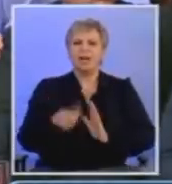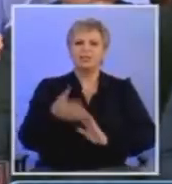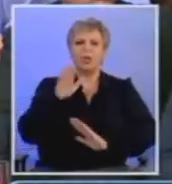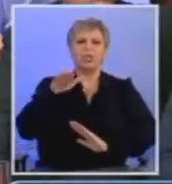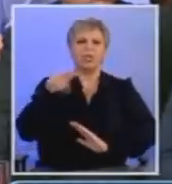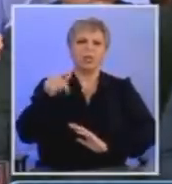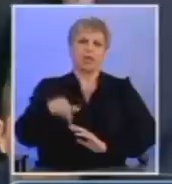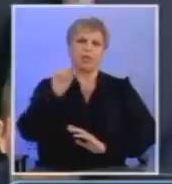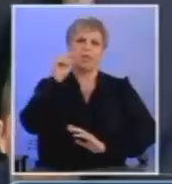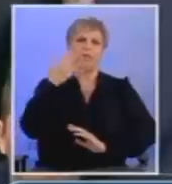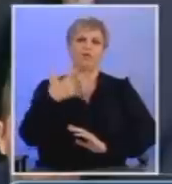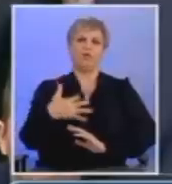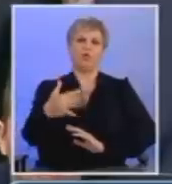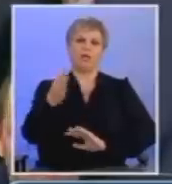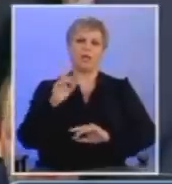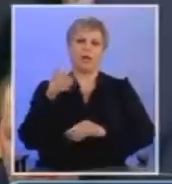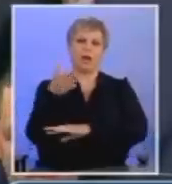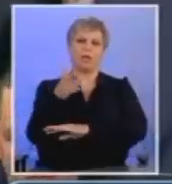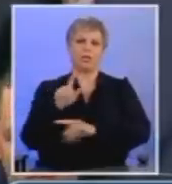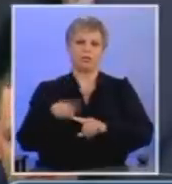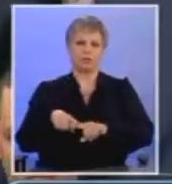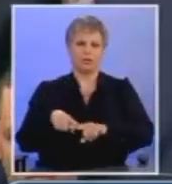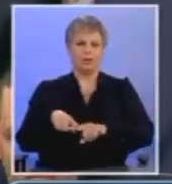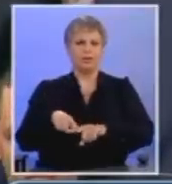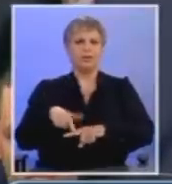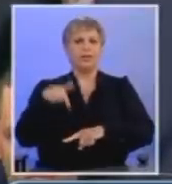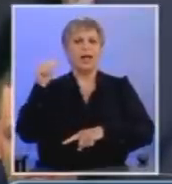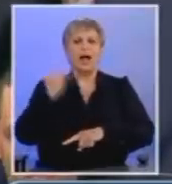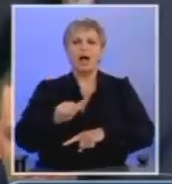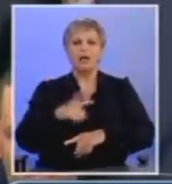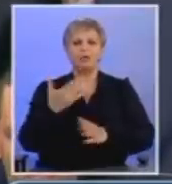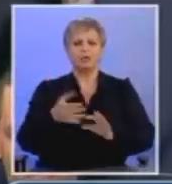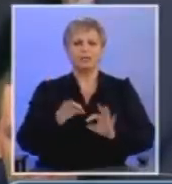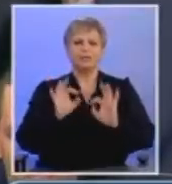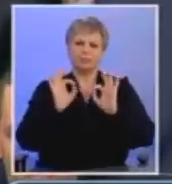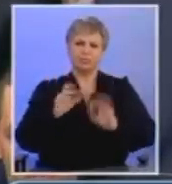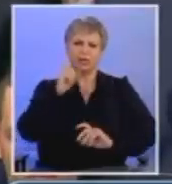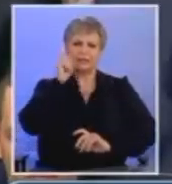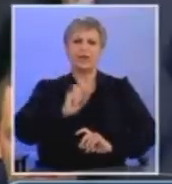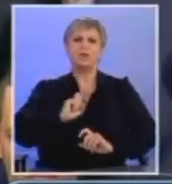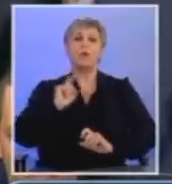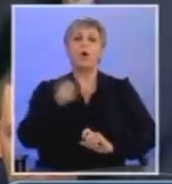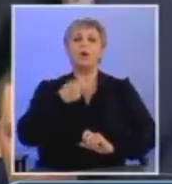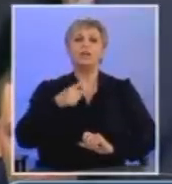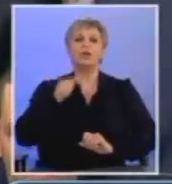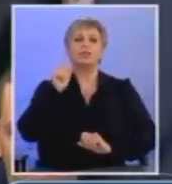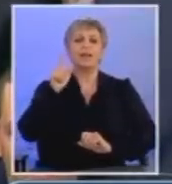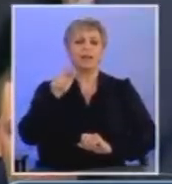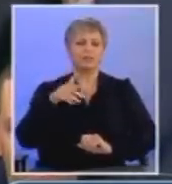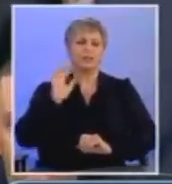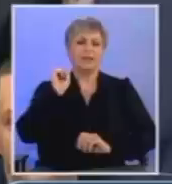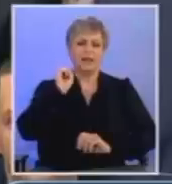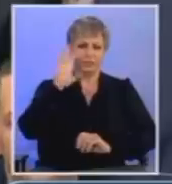της χώρας, αφού ως γνωστόν γίνεται κατά παραγγελία των εμπόρων των εθνών,